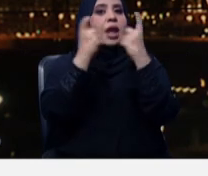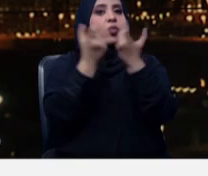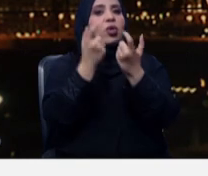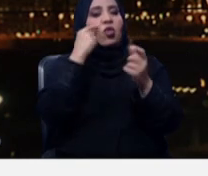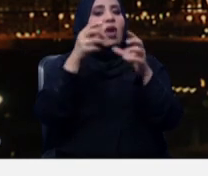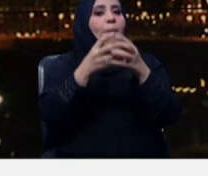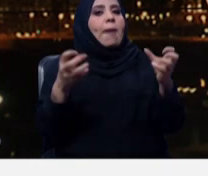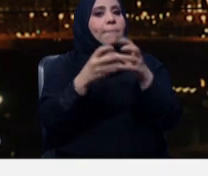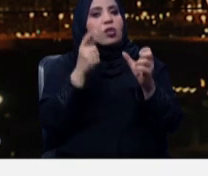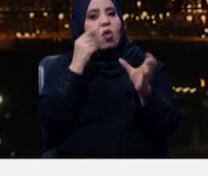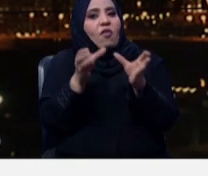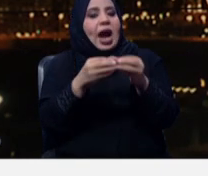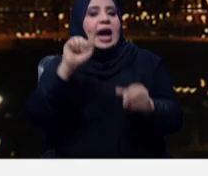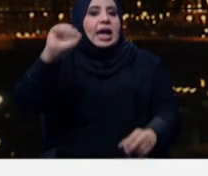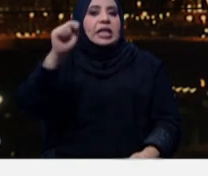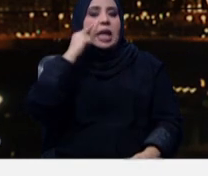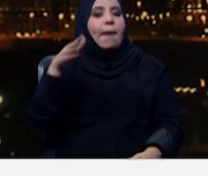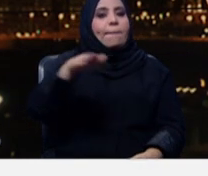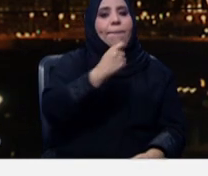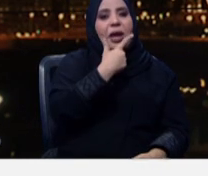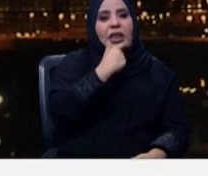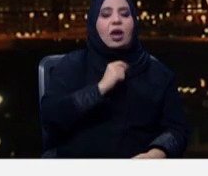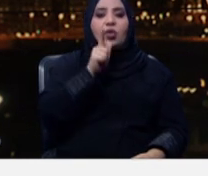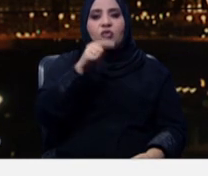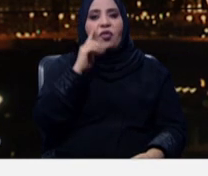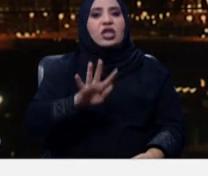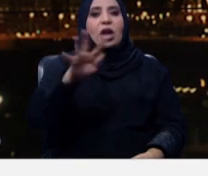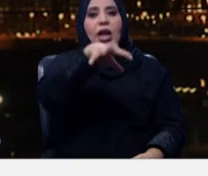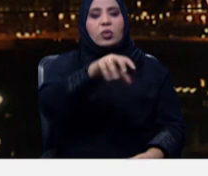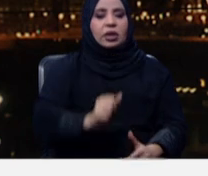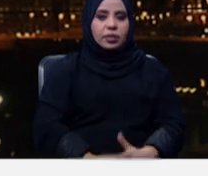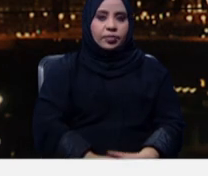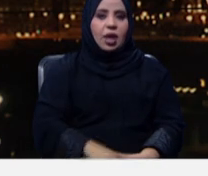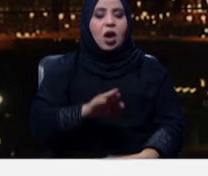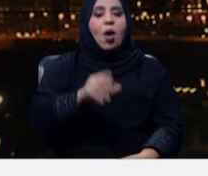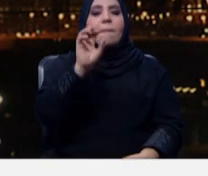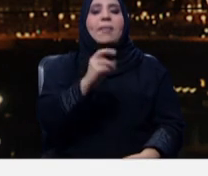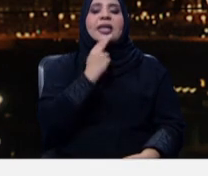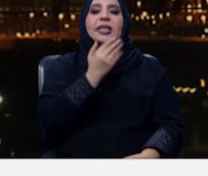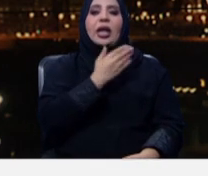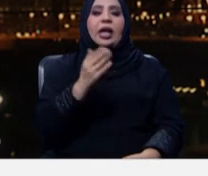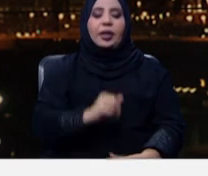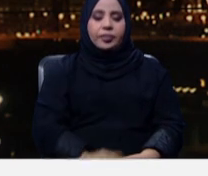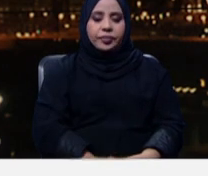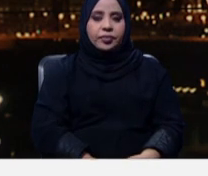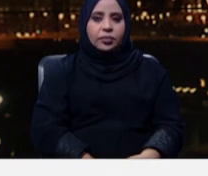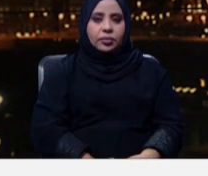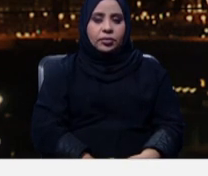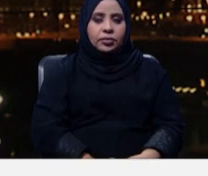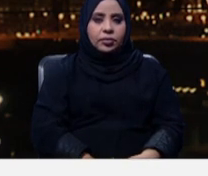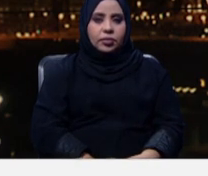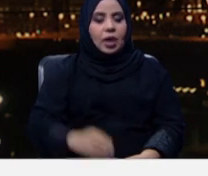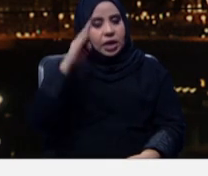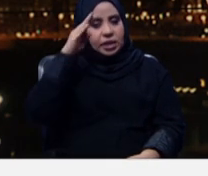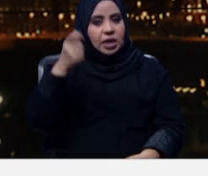المجموعة الخاصة للبحر الأبيض المتوسط والشرق الأوسط. مساء الخير سعادة النائب.